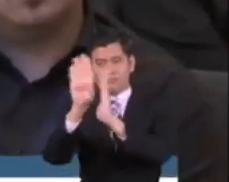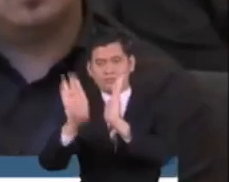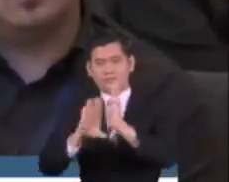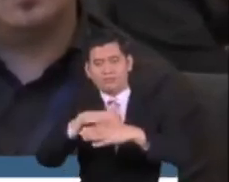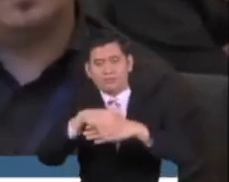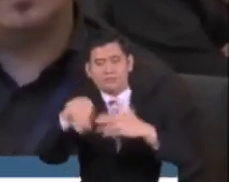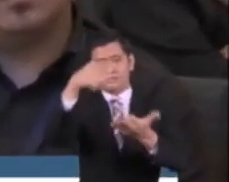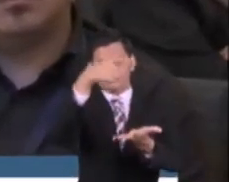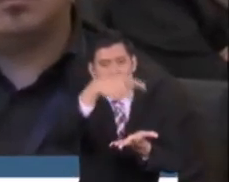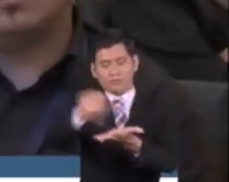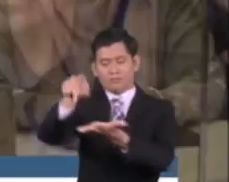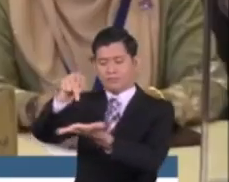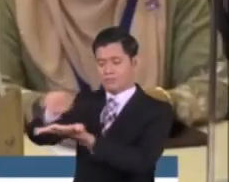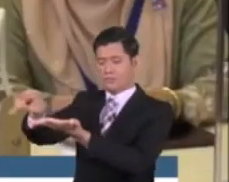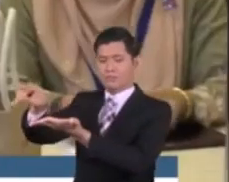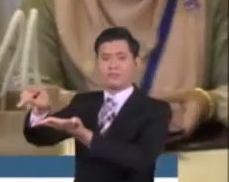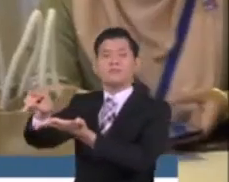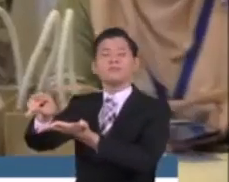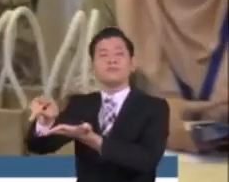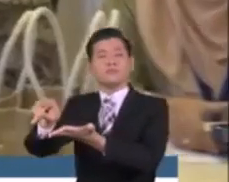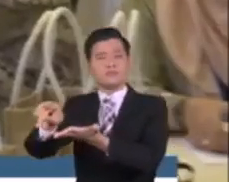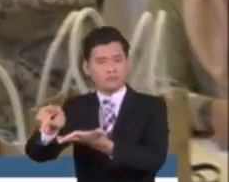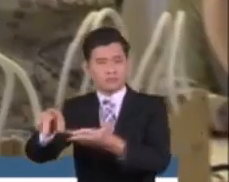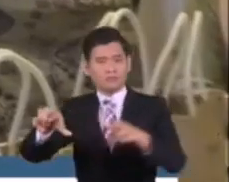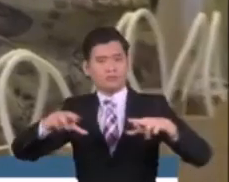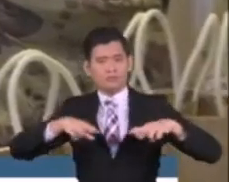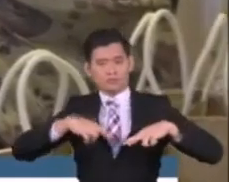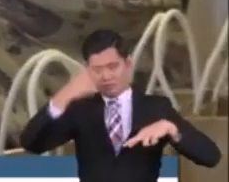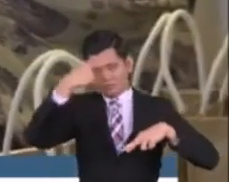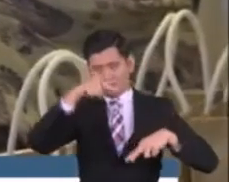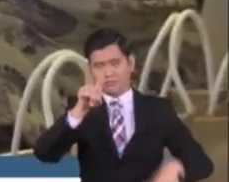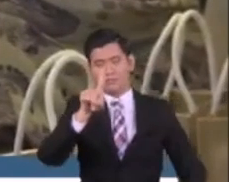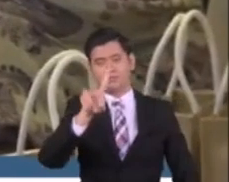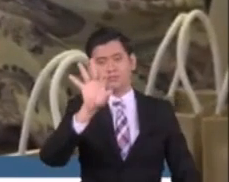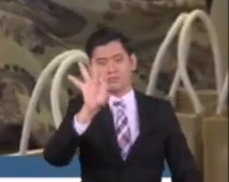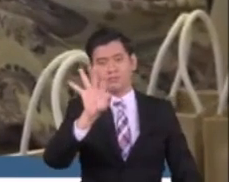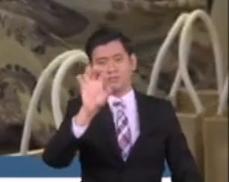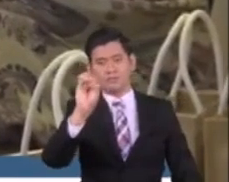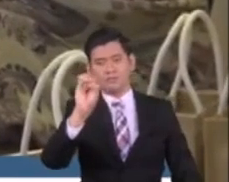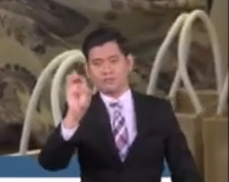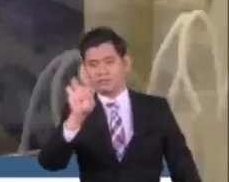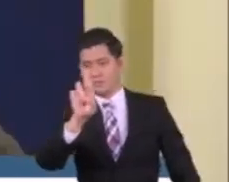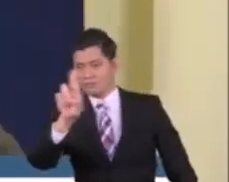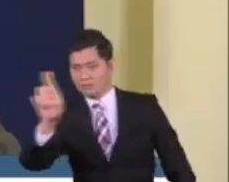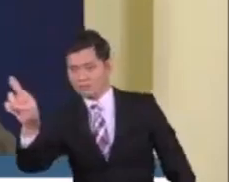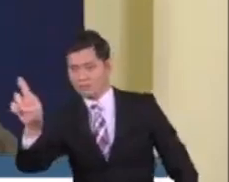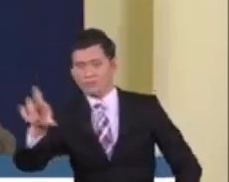bagi membayar pension lebih 900,000 pesara.